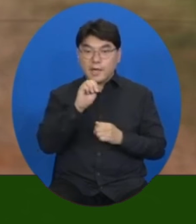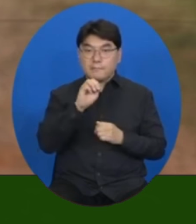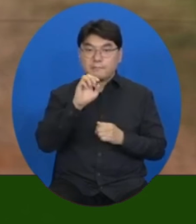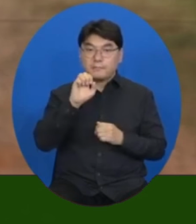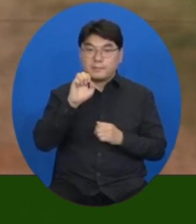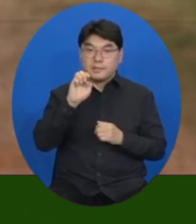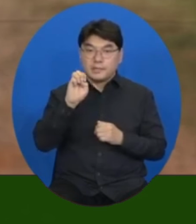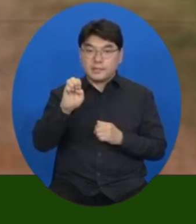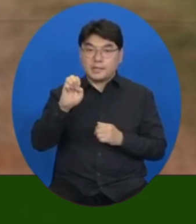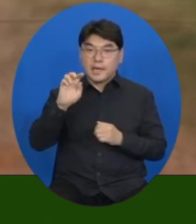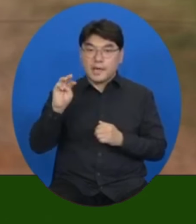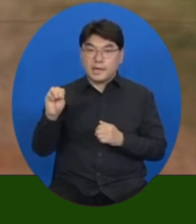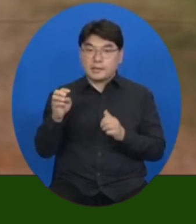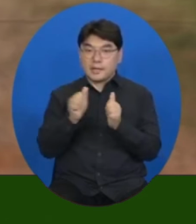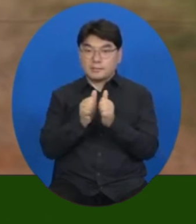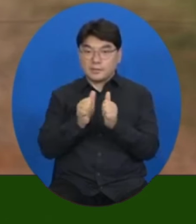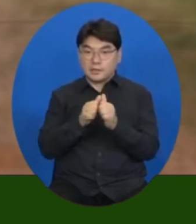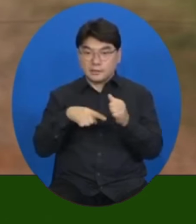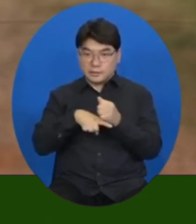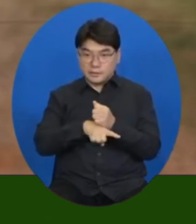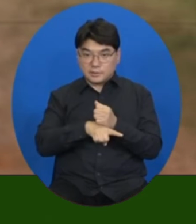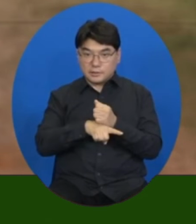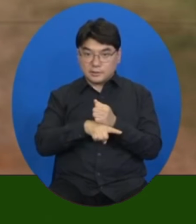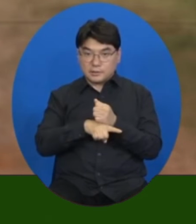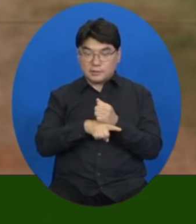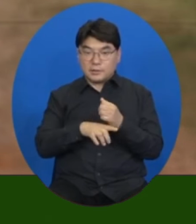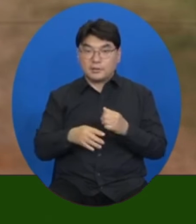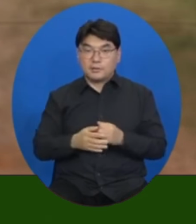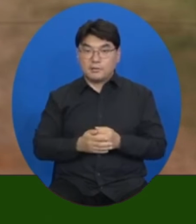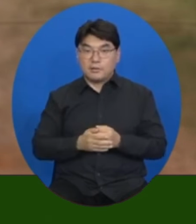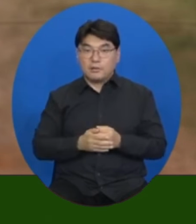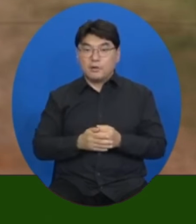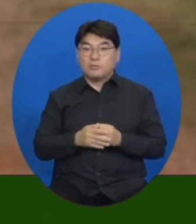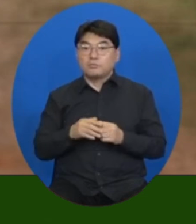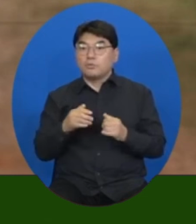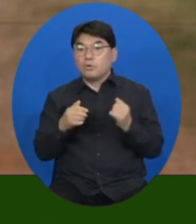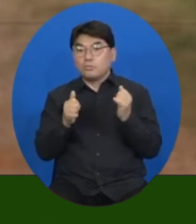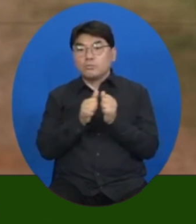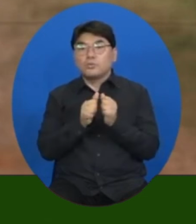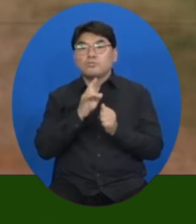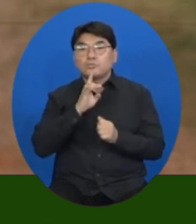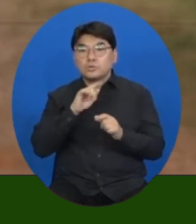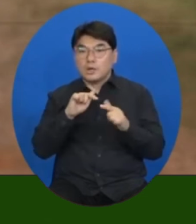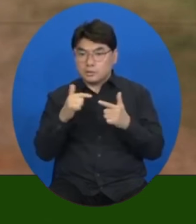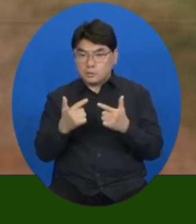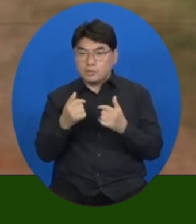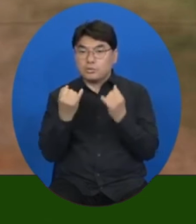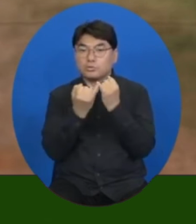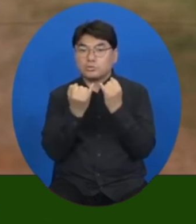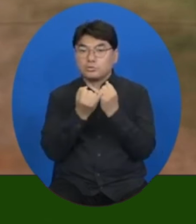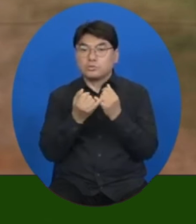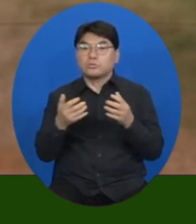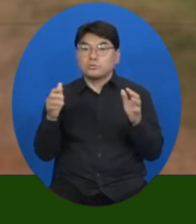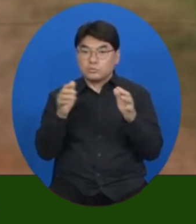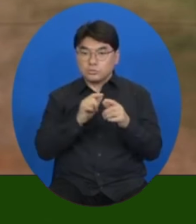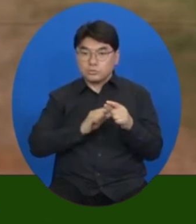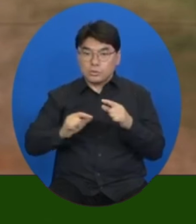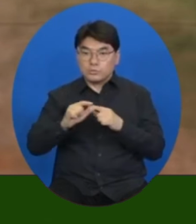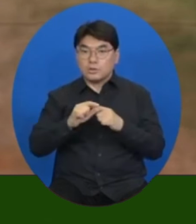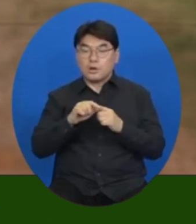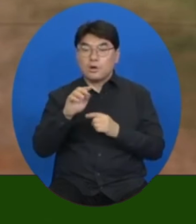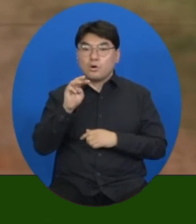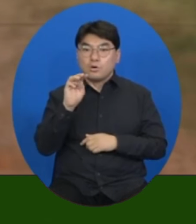남자들이라는이 남성의 복수 아닙니까 왜 남자들만 넣냐 여자도 넣어야죠 그래서 여성의 복수 향인